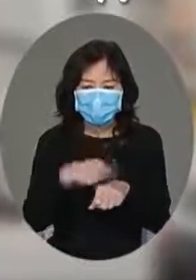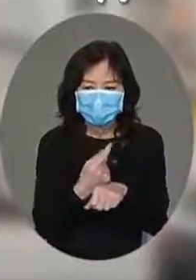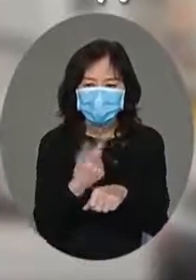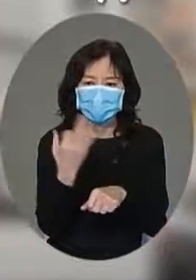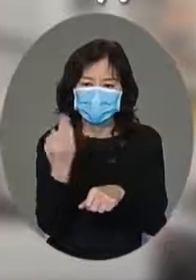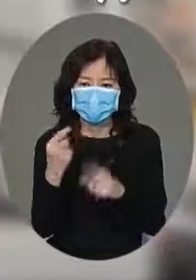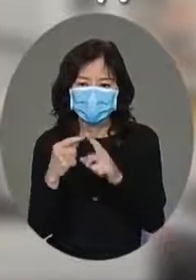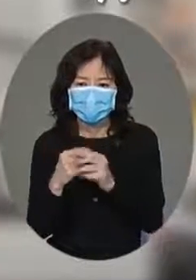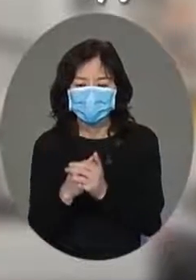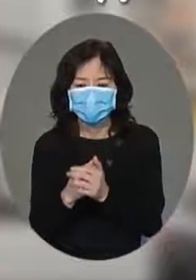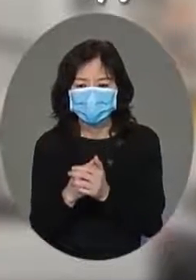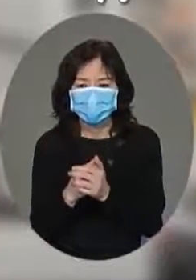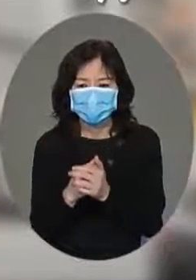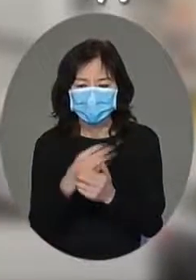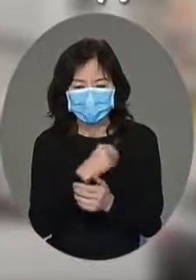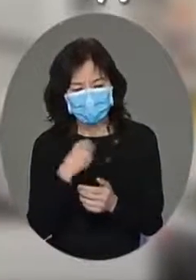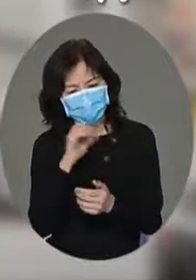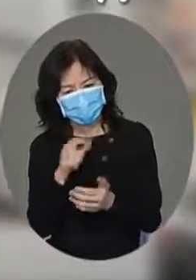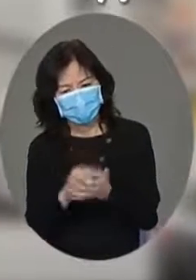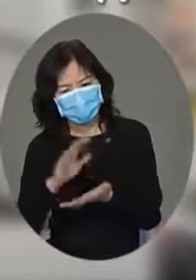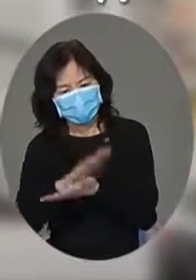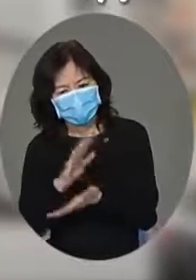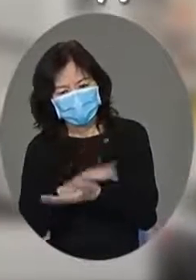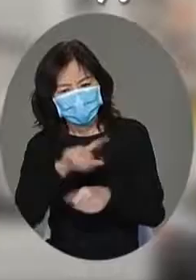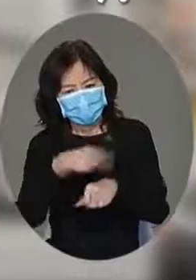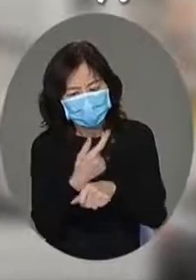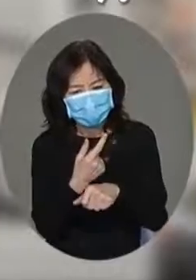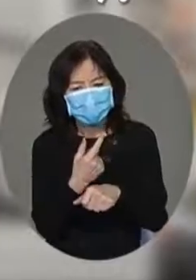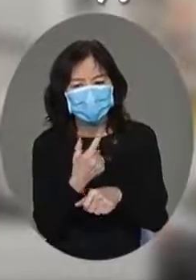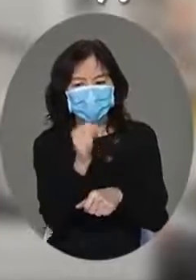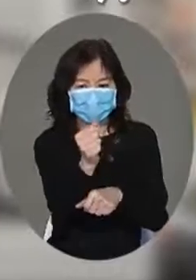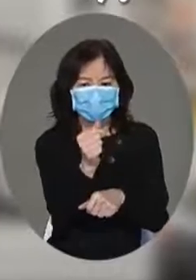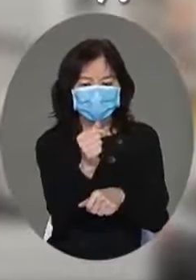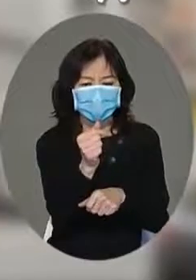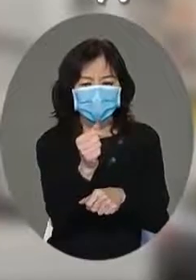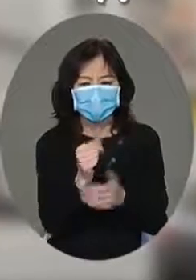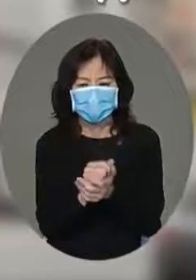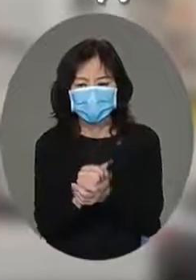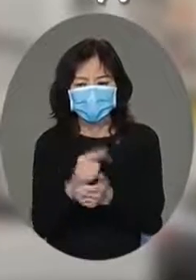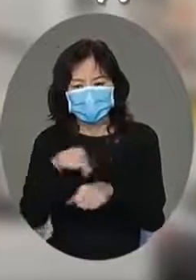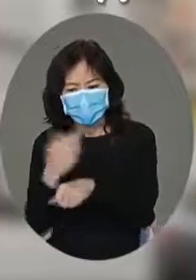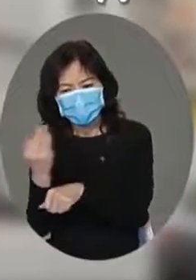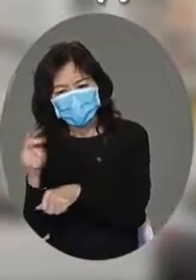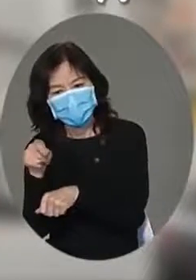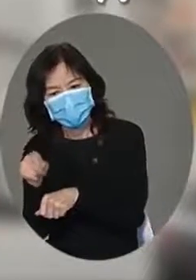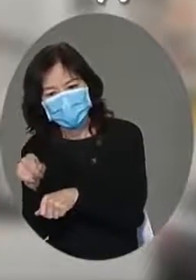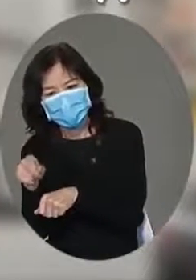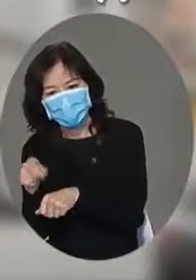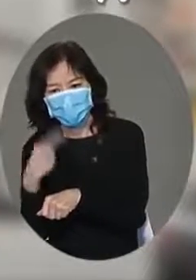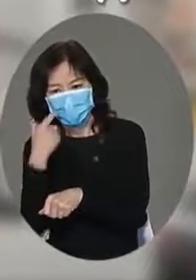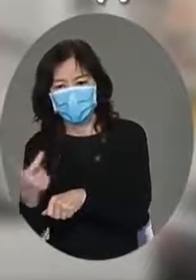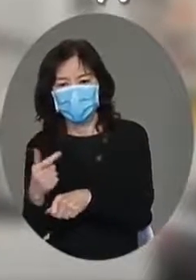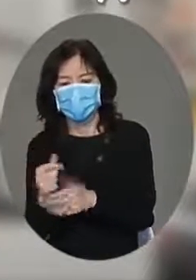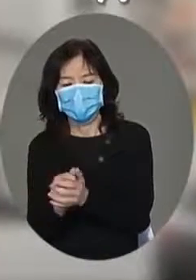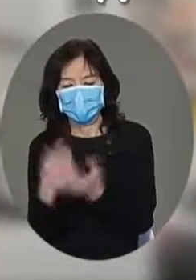30個。有醫生說，根據經驗，一小時可採10個樣本，一小時採30個樣本太誇張，